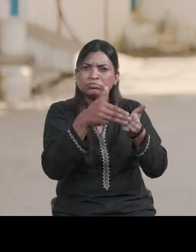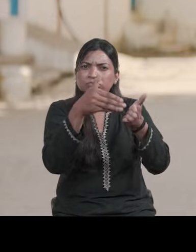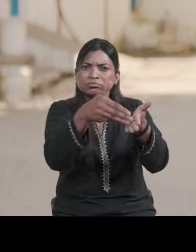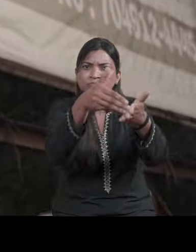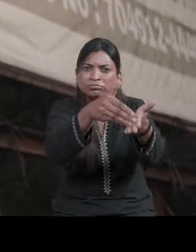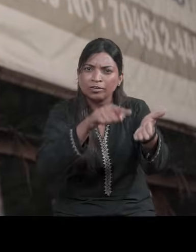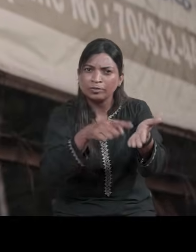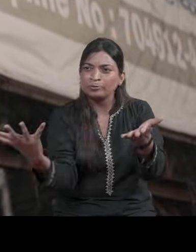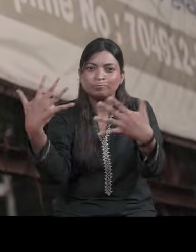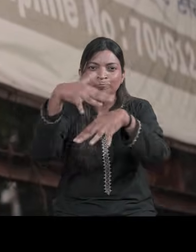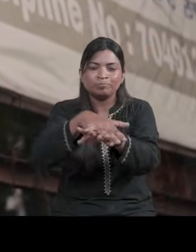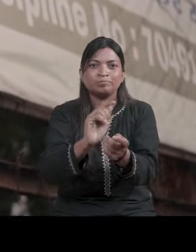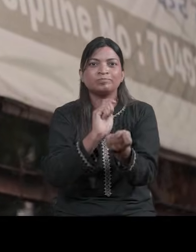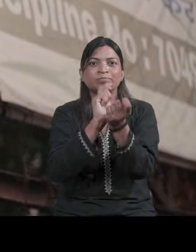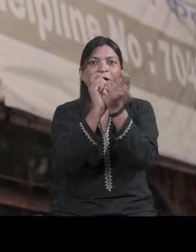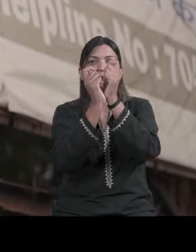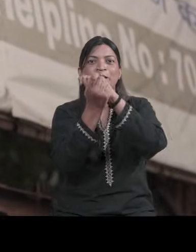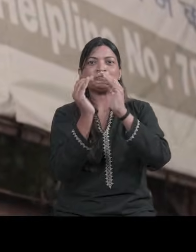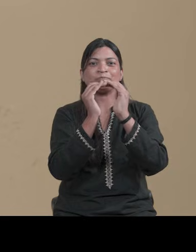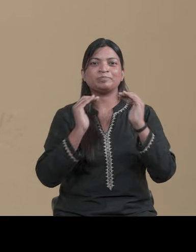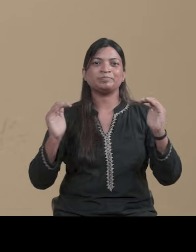का प्रयास है।